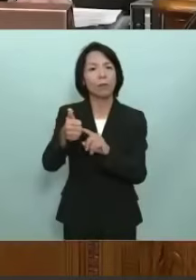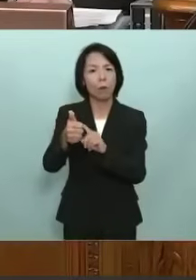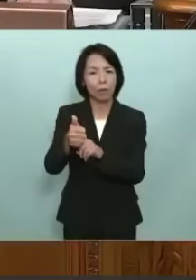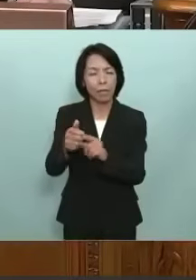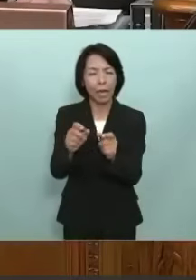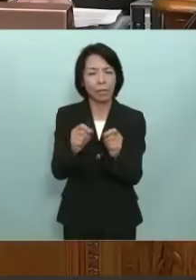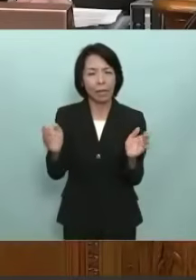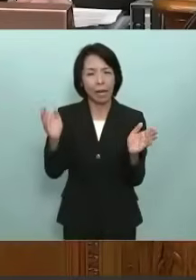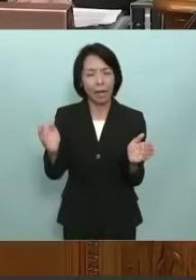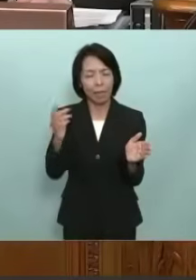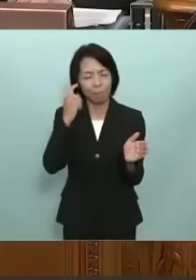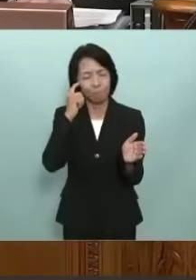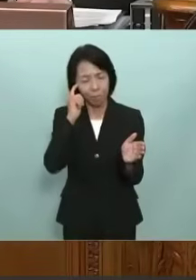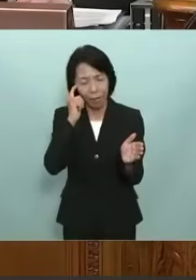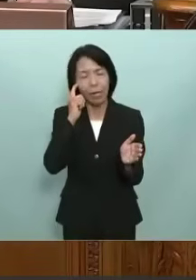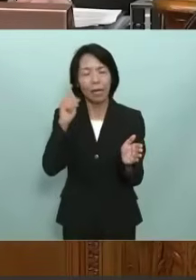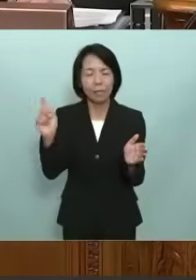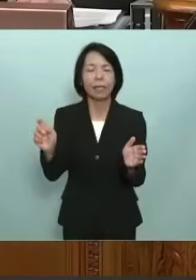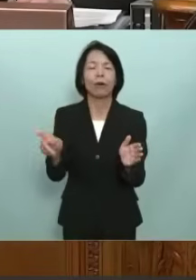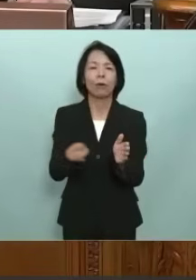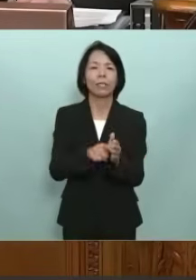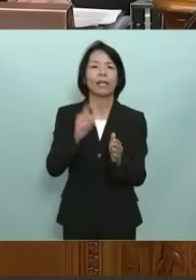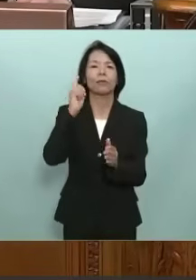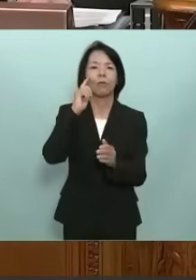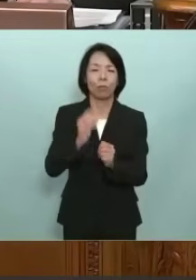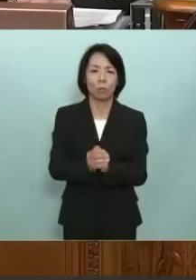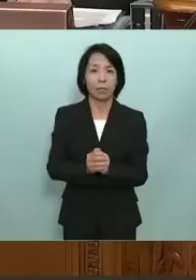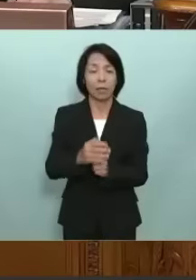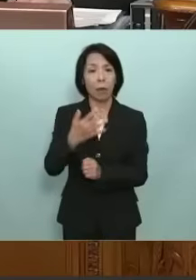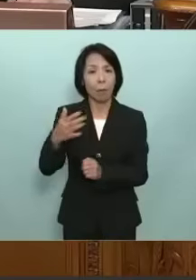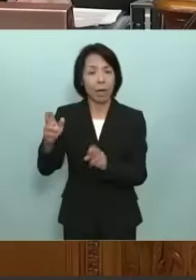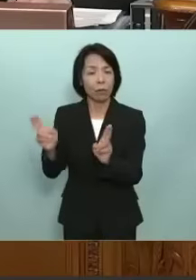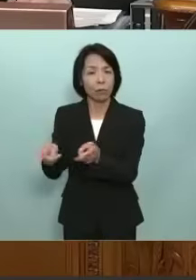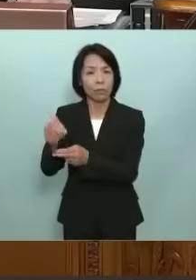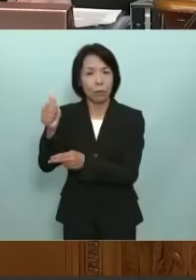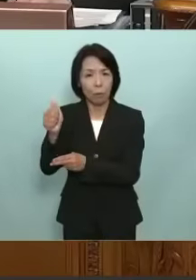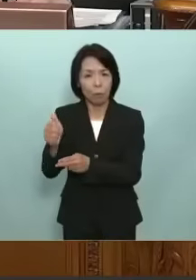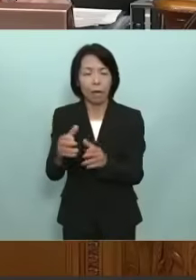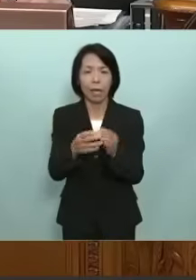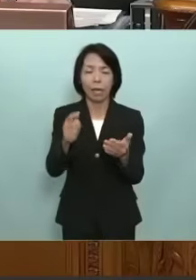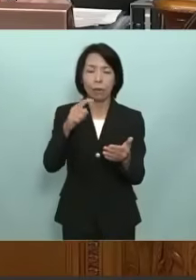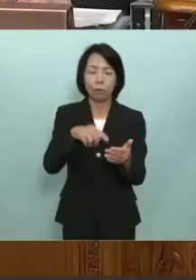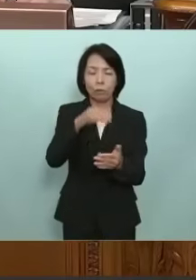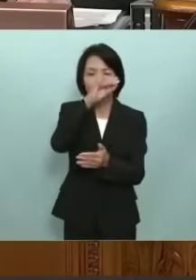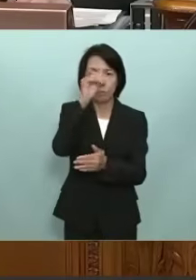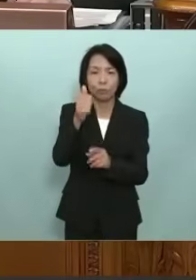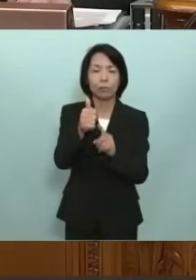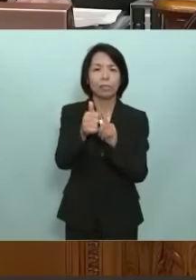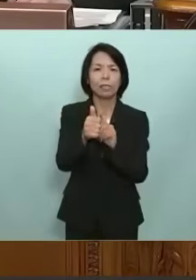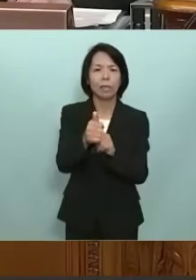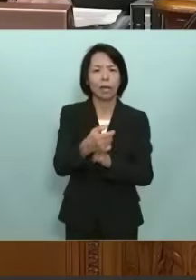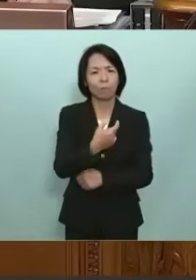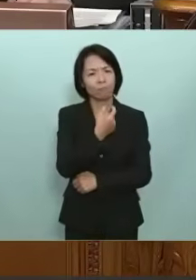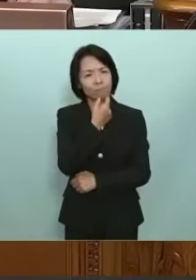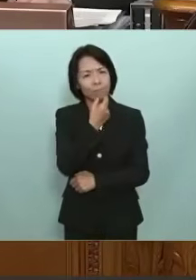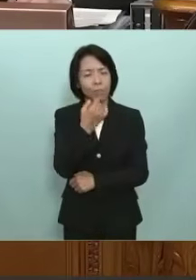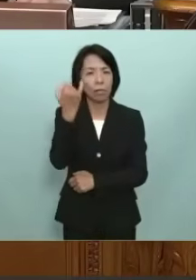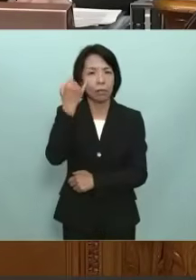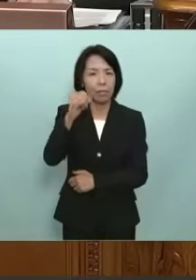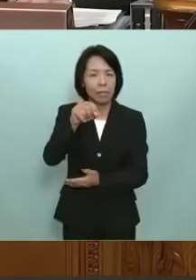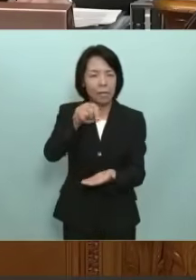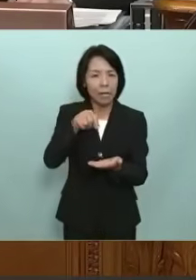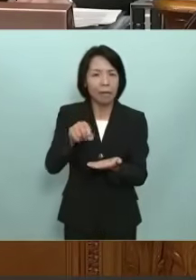れた構想と象徴していますが米国の専門家や国内の有者からも会議的な意見が出てい